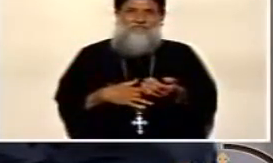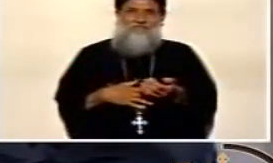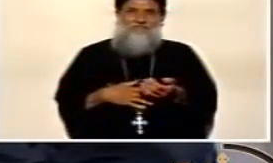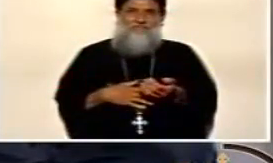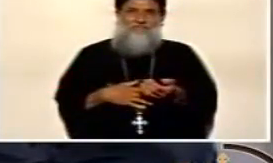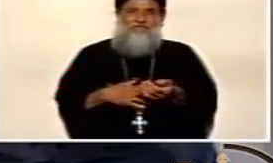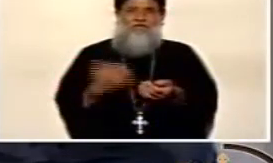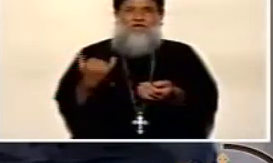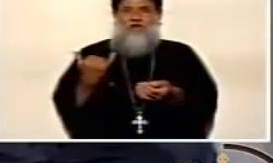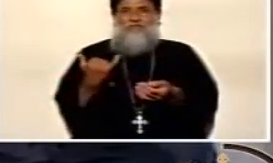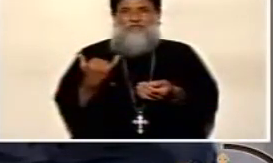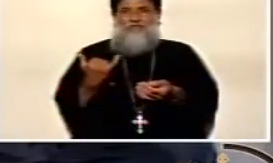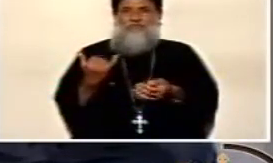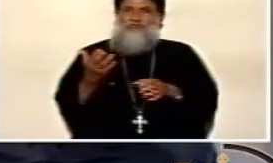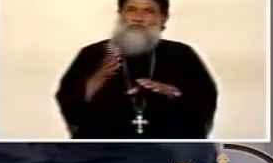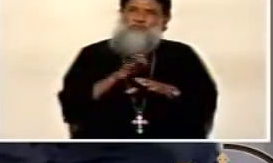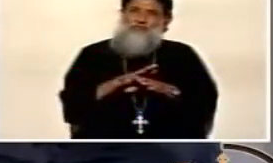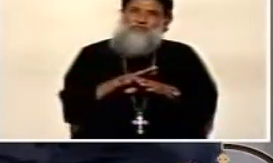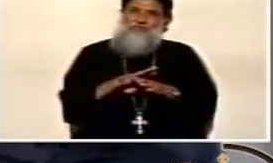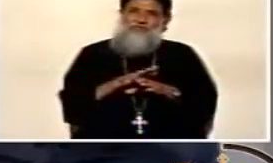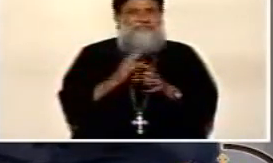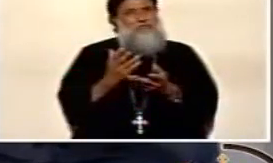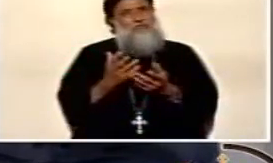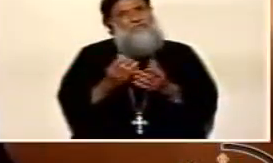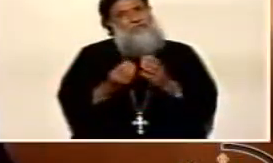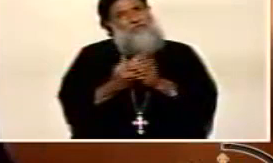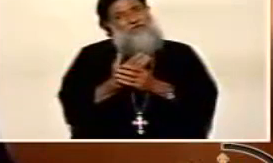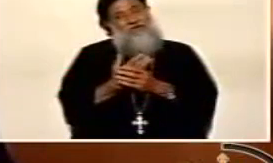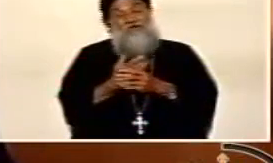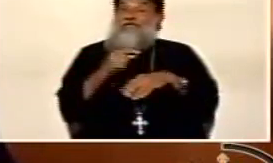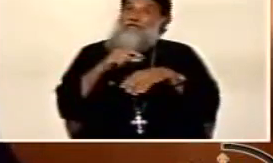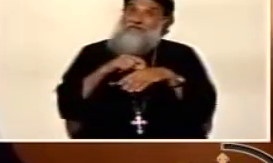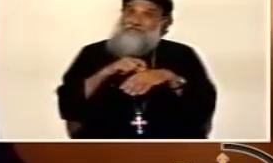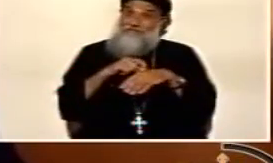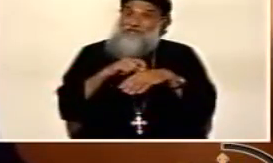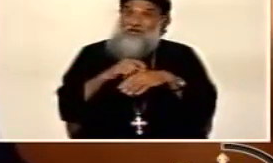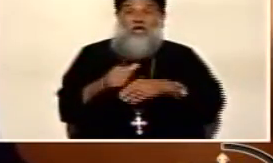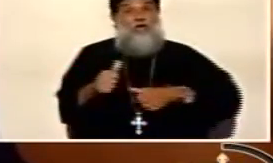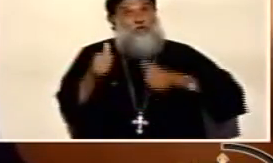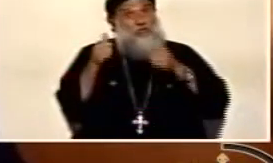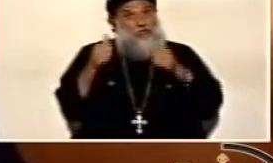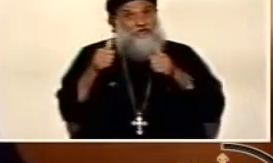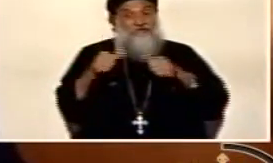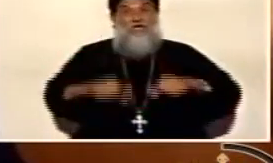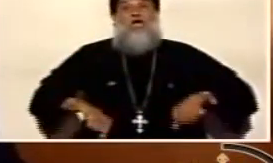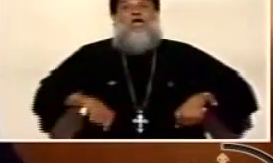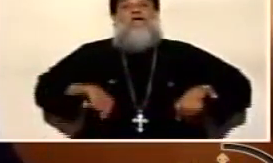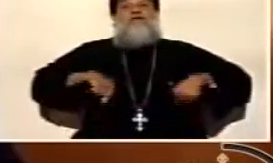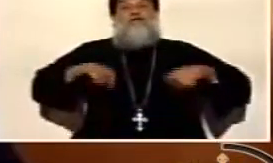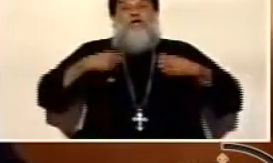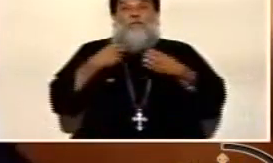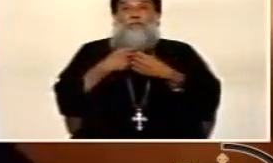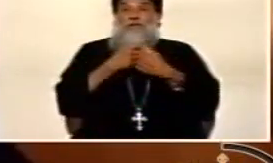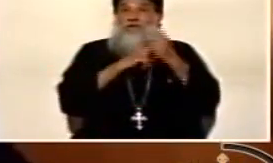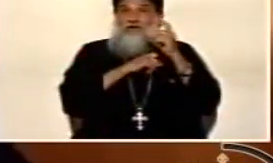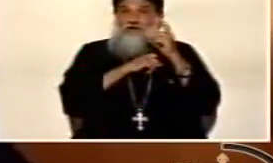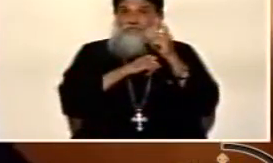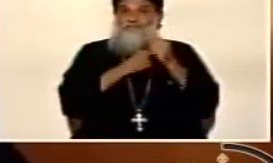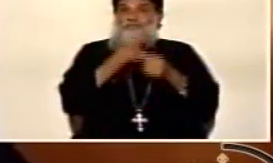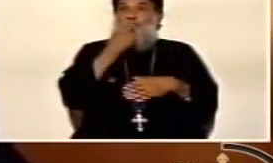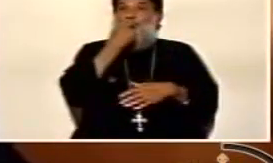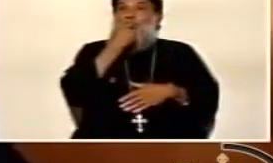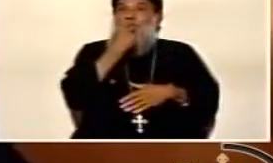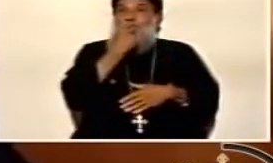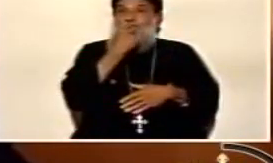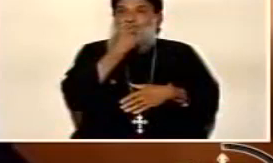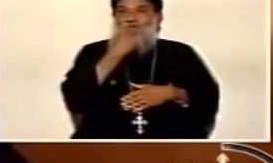أرملة. يعني هي مدام انسانة يعني عايشة مع ربنا وضايقة حلاوة